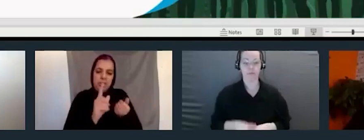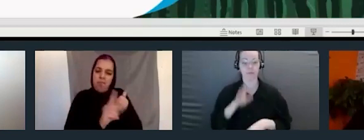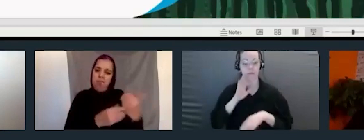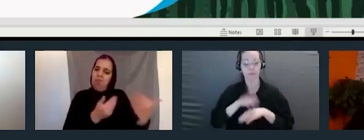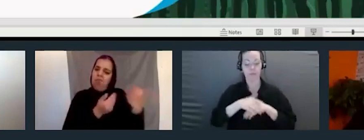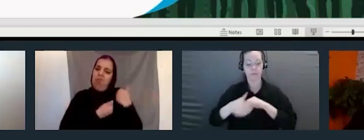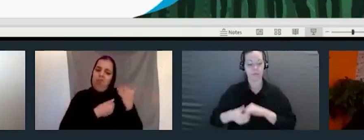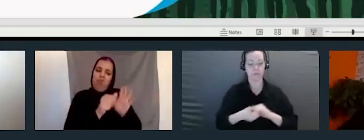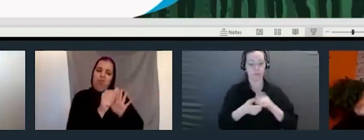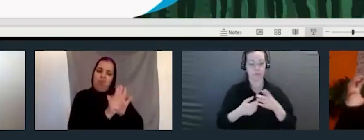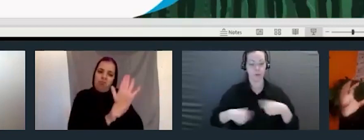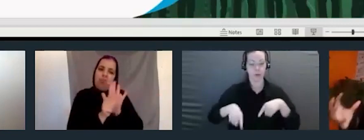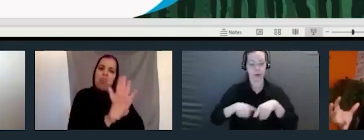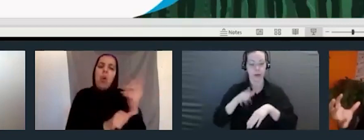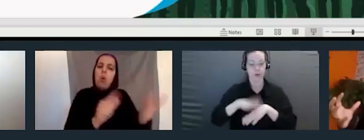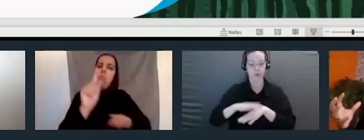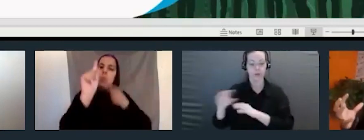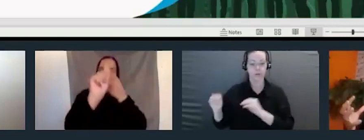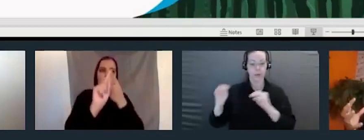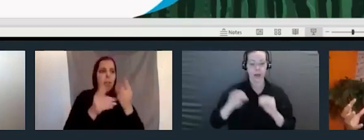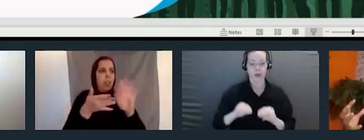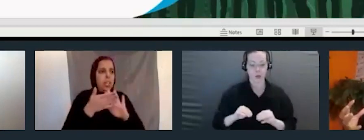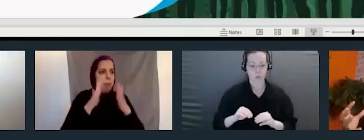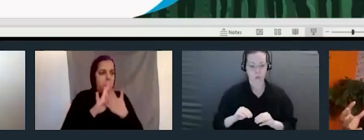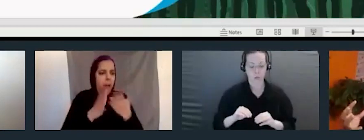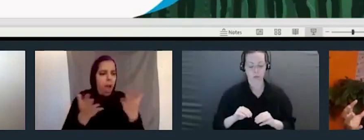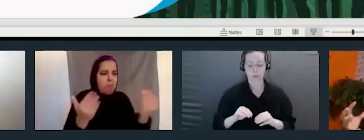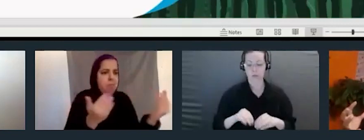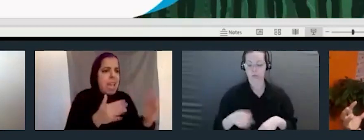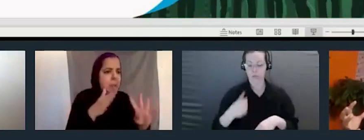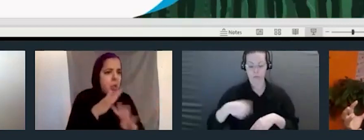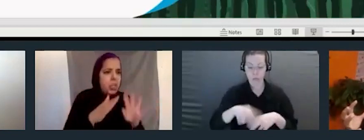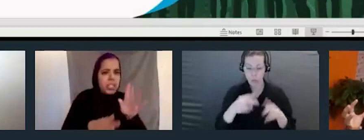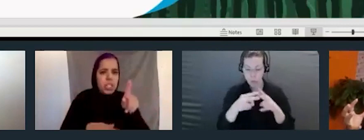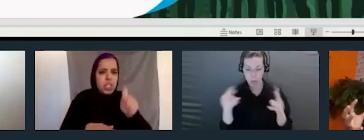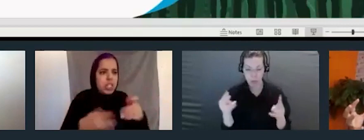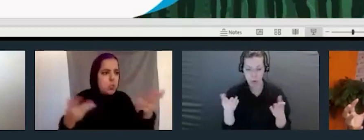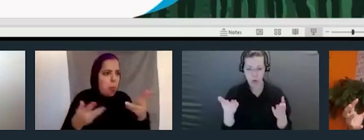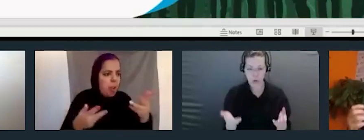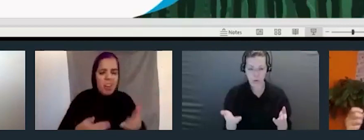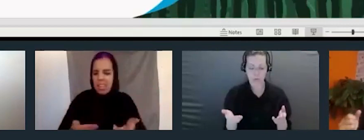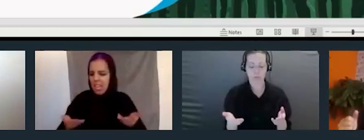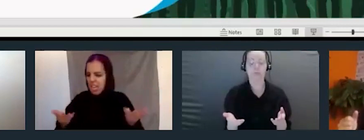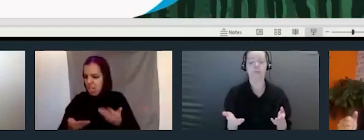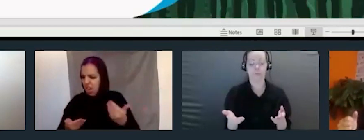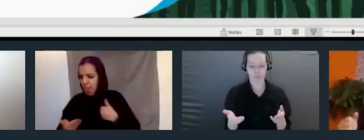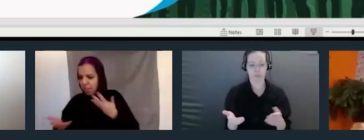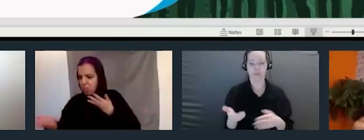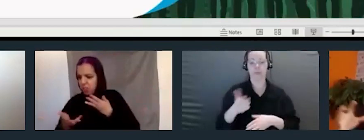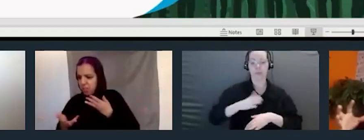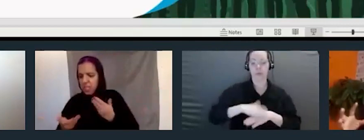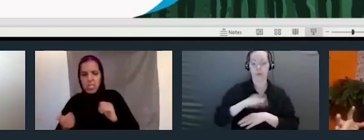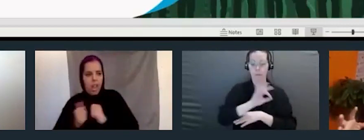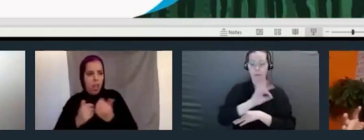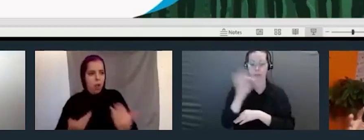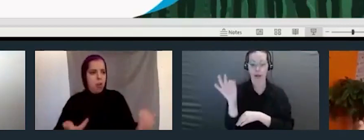sont les défis des nouveaux arrivants et quels sont les services qu'on peut leur offrir ici. Alors, le